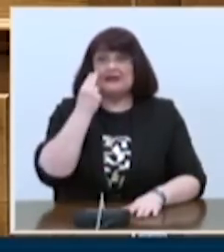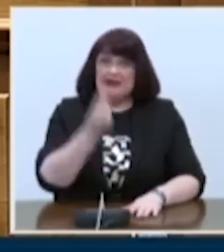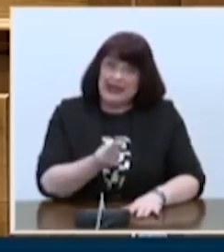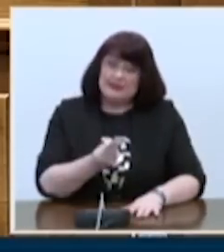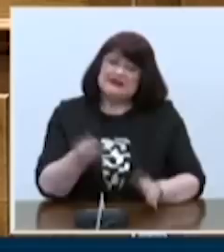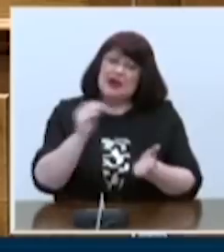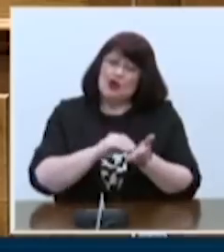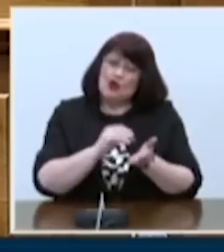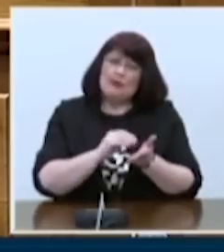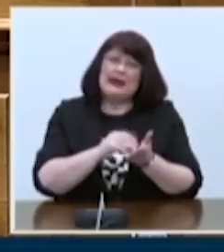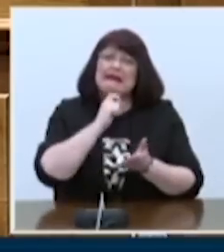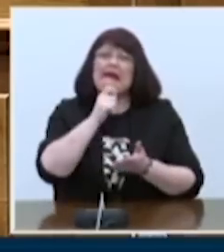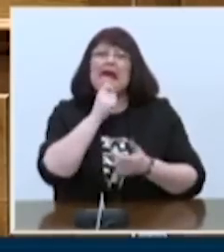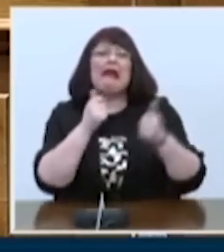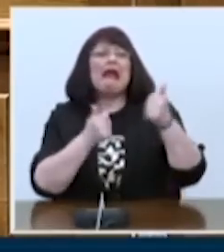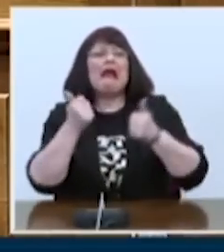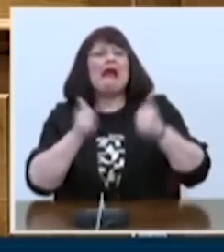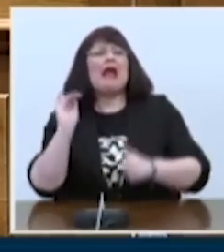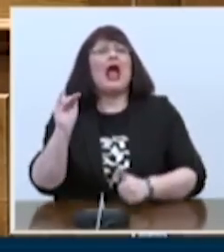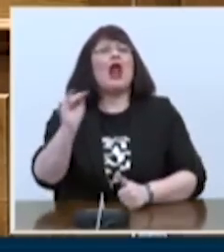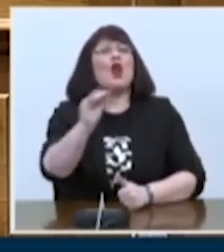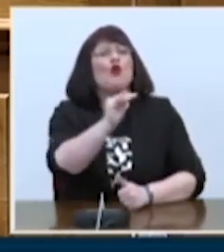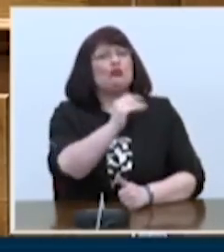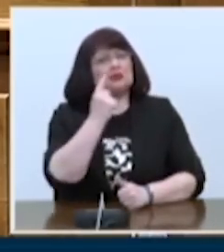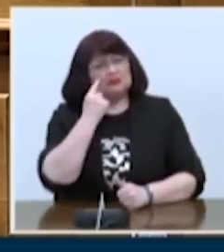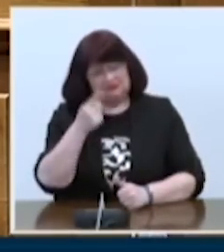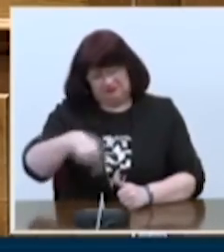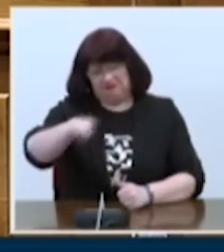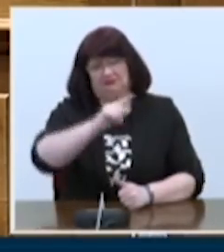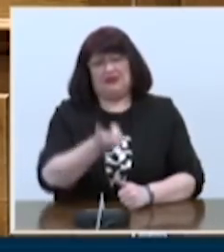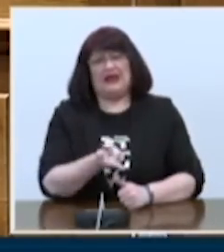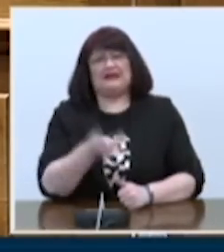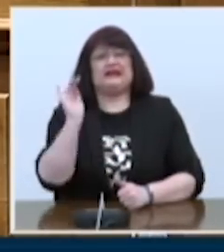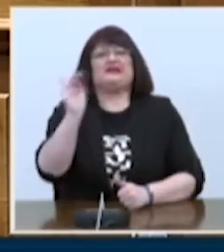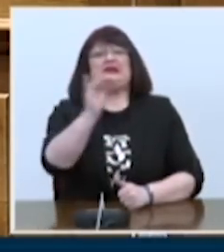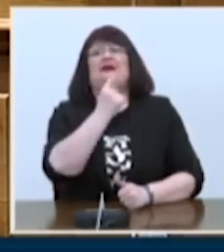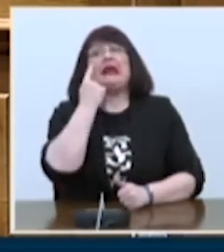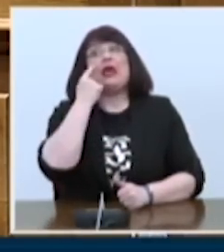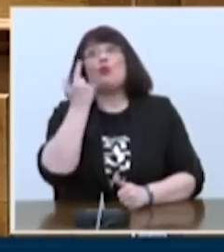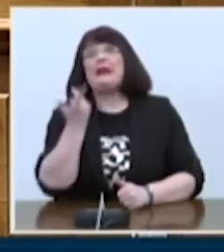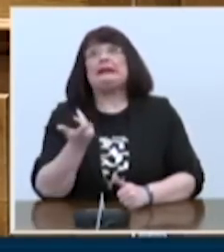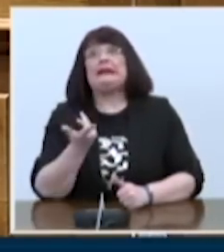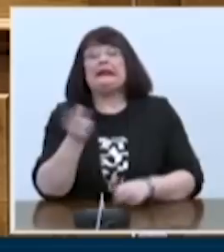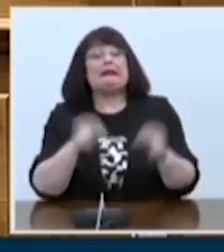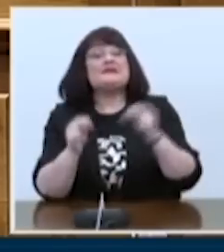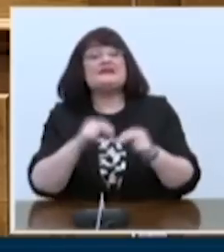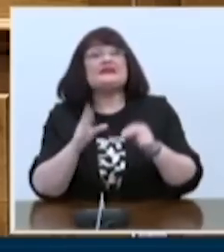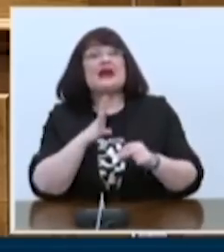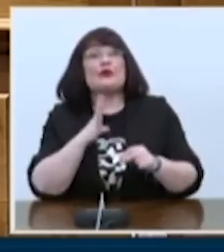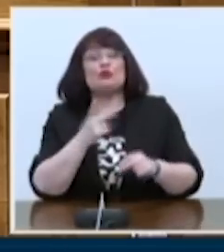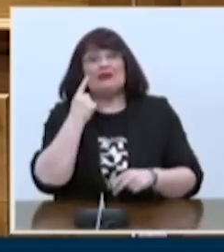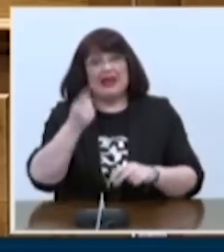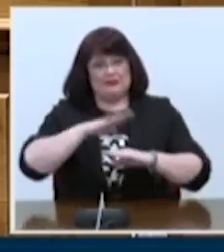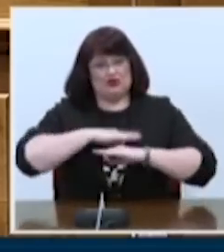και από τις δημοσκοπήσεις που εσείς κάνετε και εσείς παραγγέλνετε, ότι το ευρωατλαντικό αφήγημα δεν